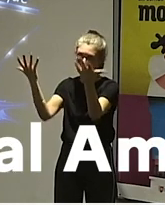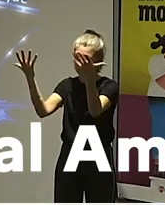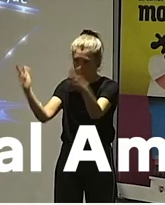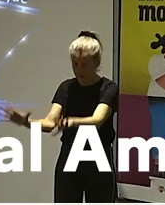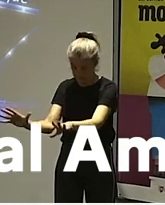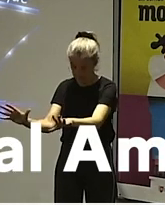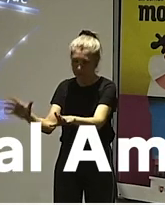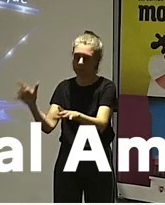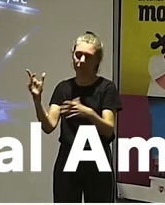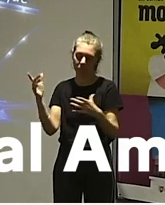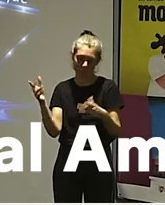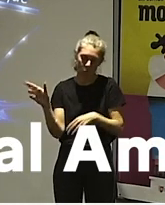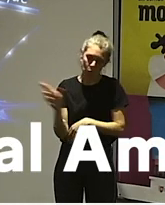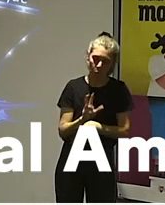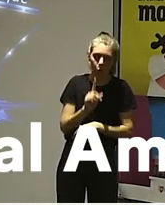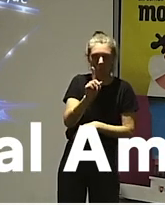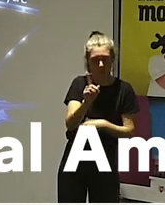un suivi psychiatrique.